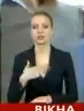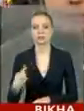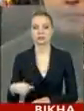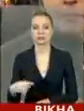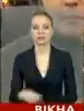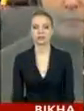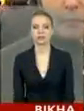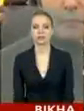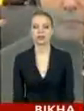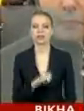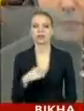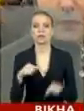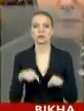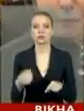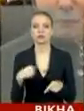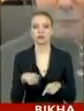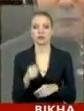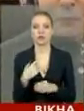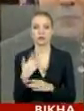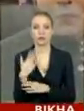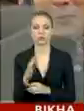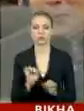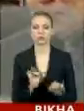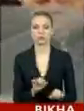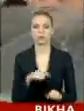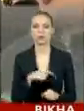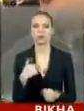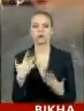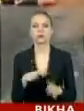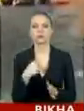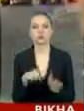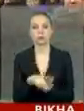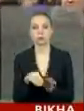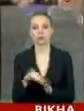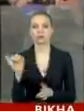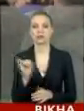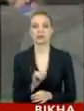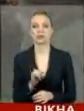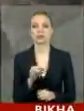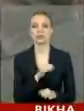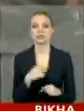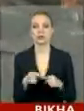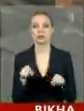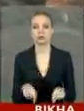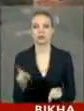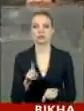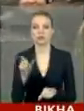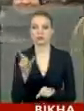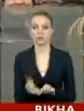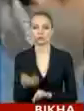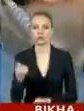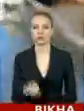президента. Саме тут ми за нього голосуємо. Ви вже проголосували і саме тут, щоб його